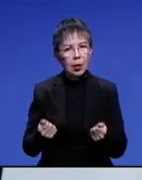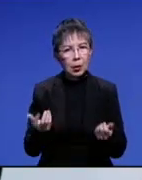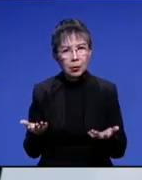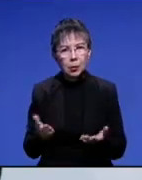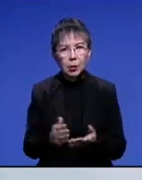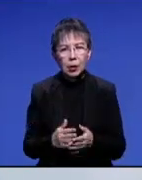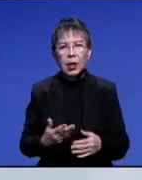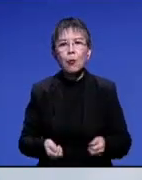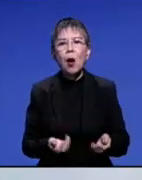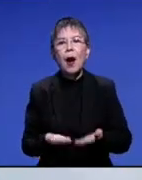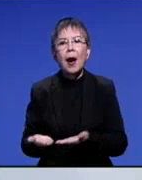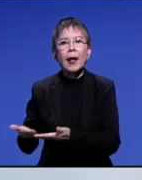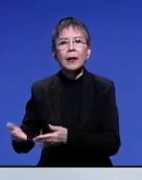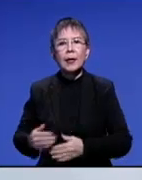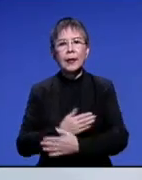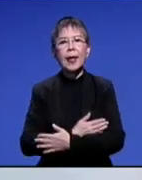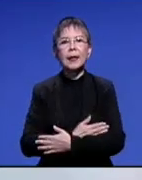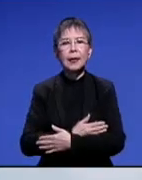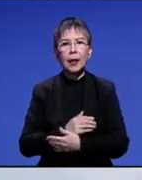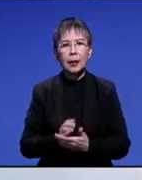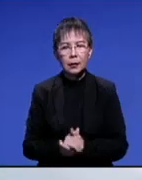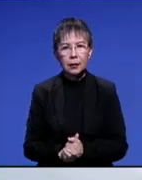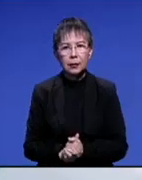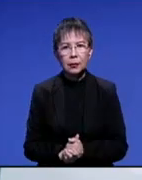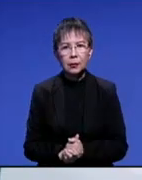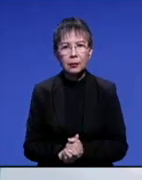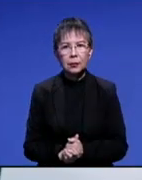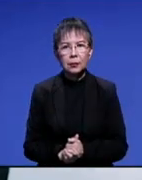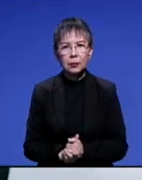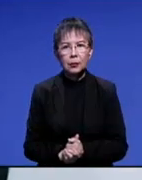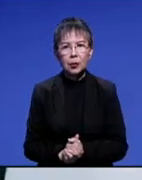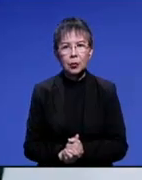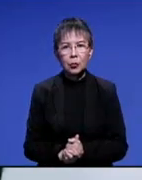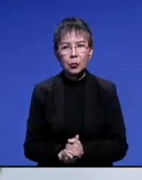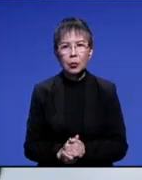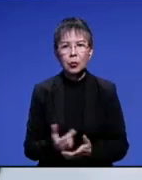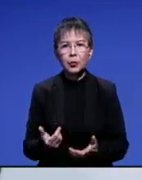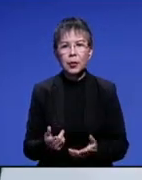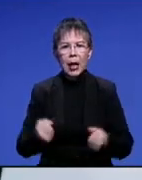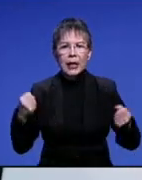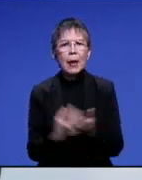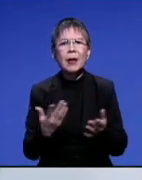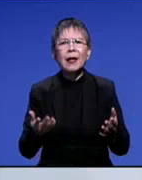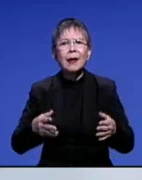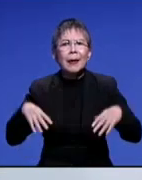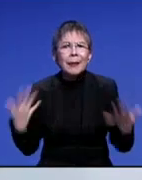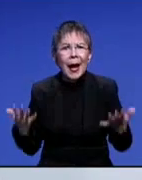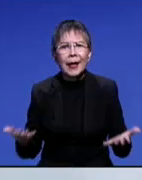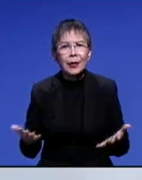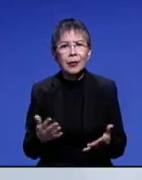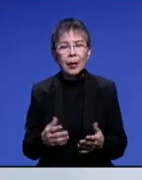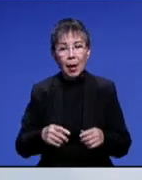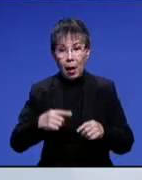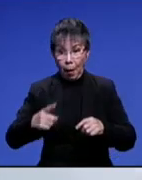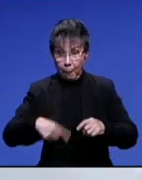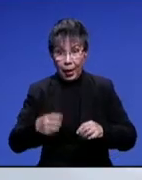Mau nganter apa, Pak? Nganter jenazah. Terus tadi kok bisa nabrak itu gimana, Mas? Bannya pecah